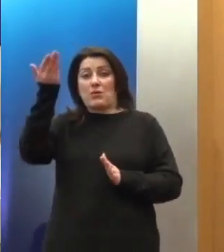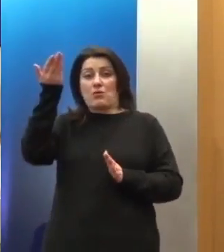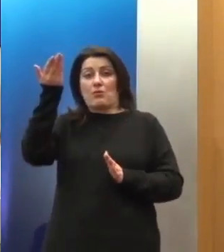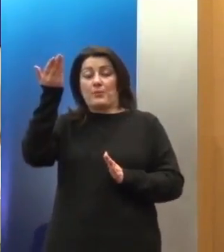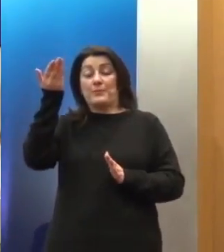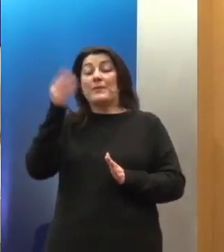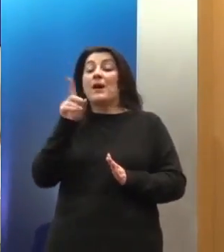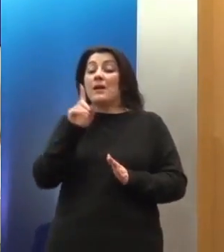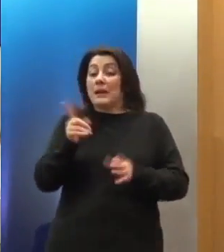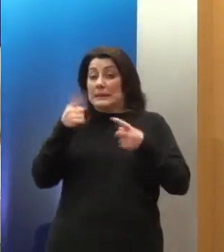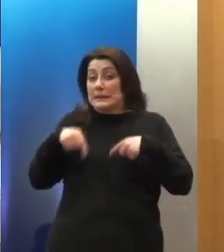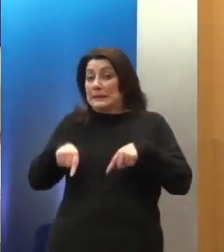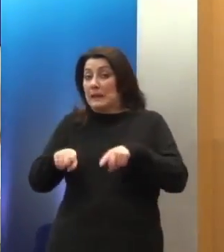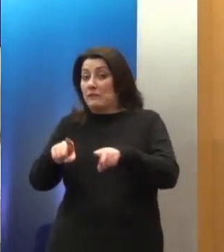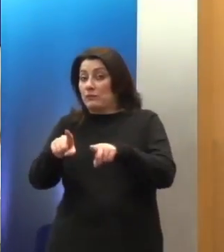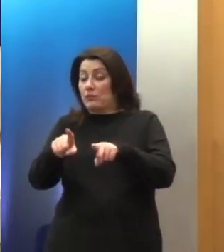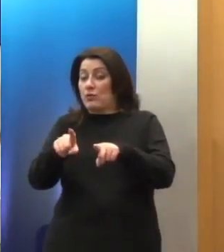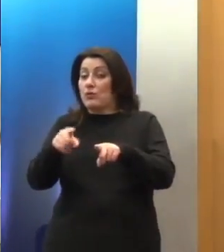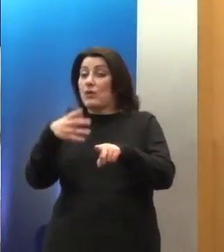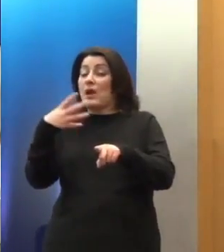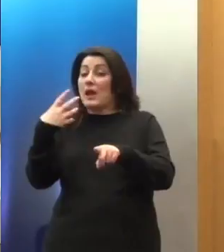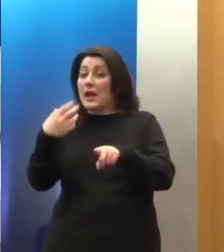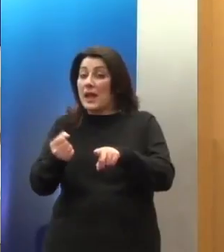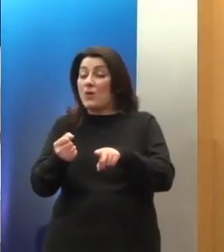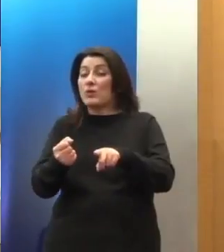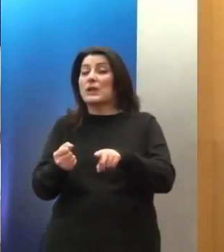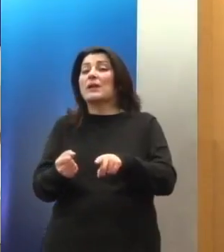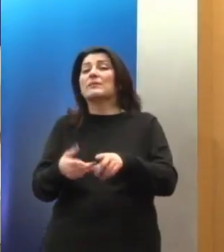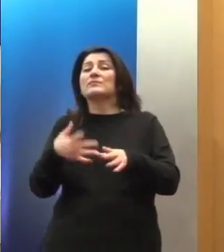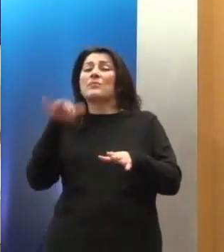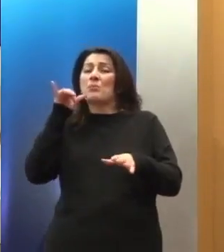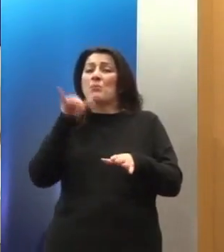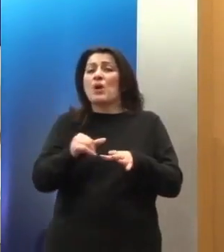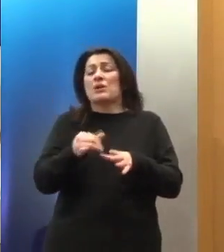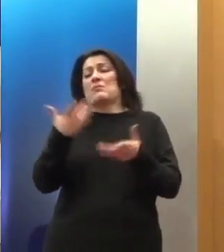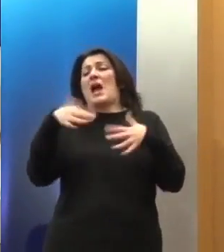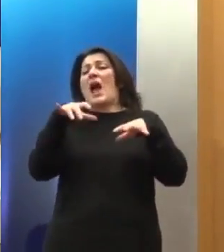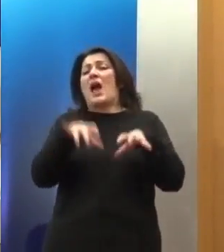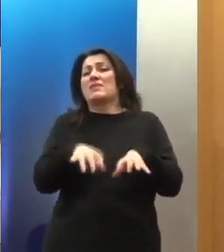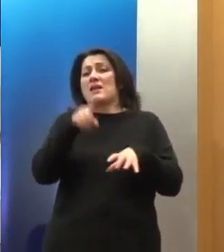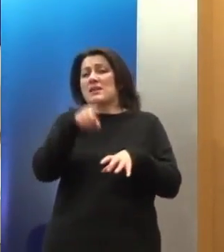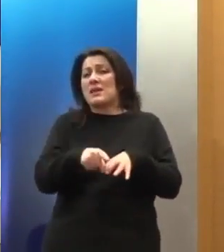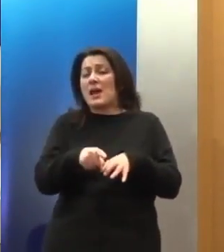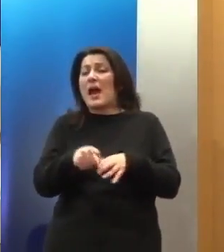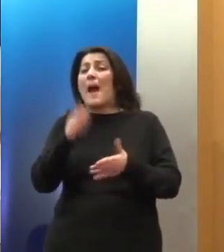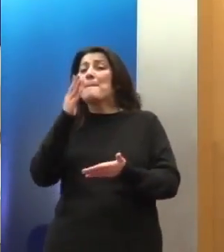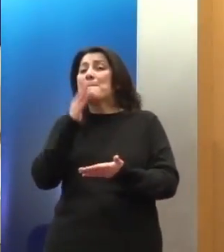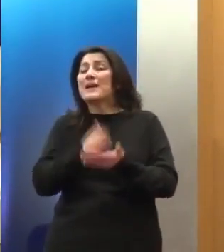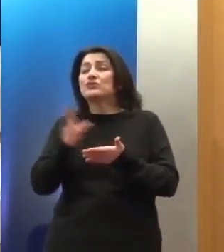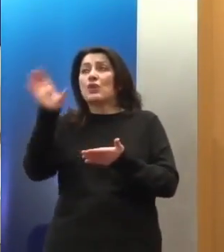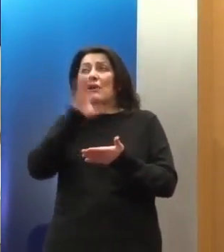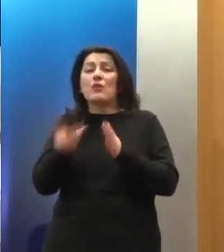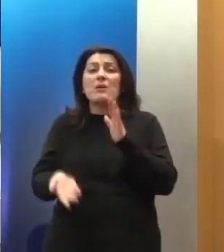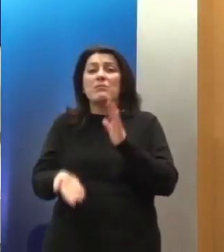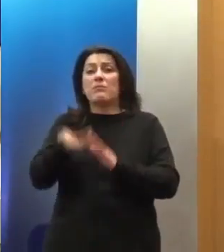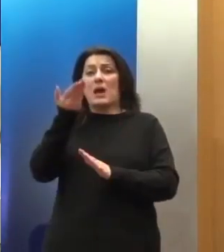και ταυτόχρονα έχουν μακροχρόνια ανεργία πάνω από το μέσο όρο τον ευρωπαϊκό,